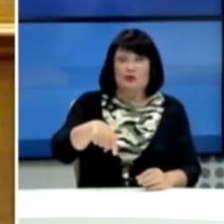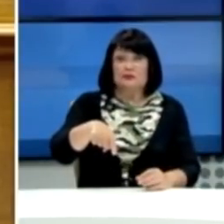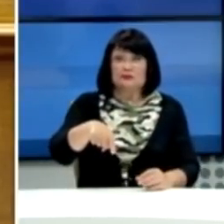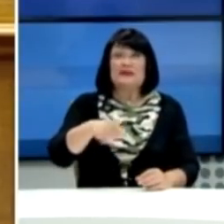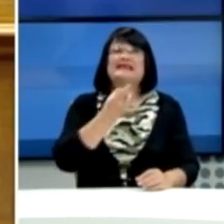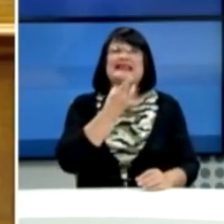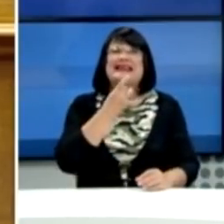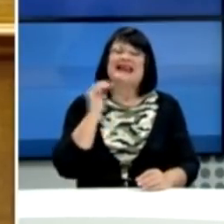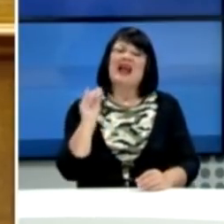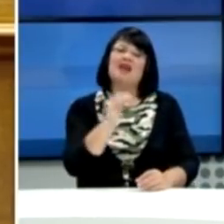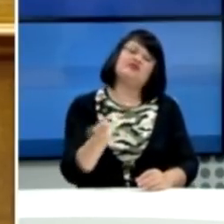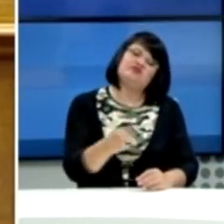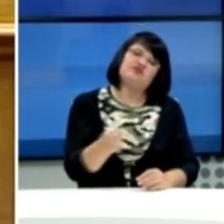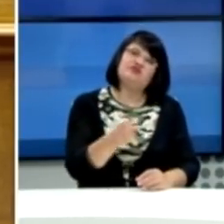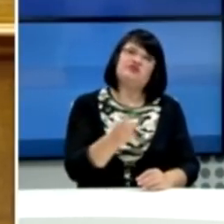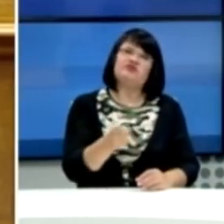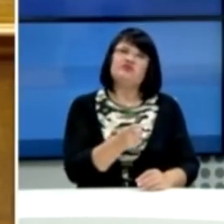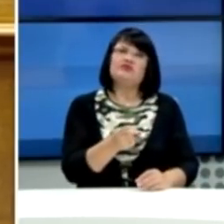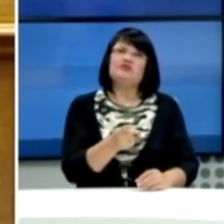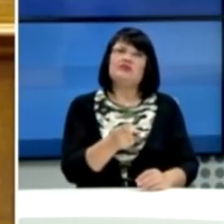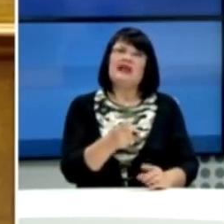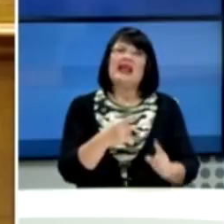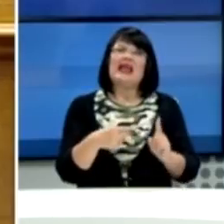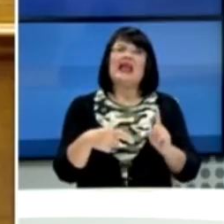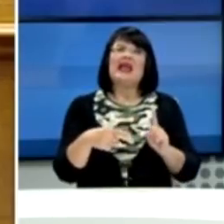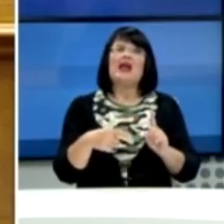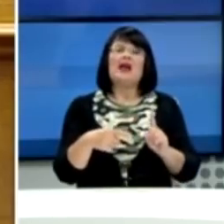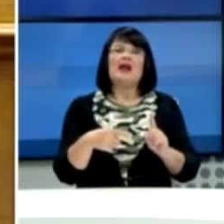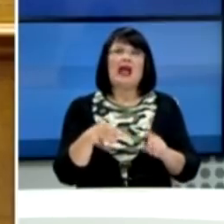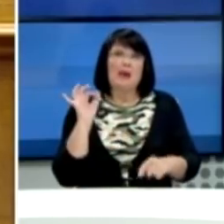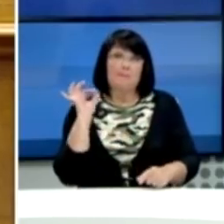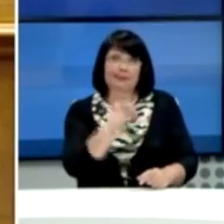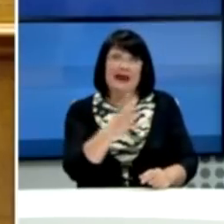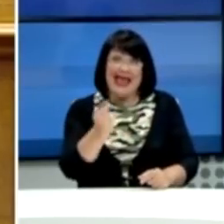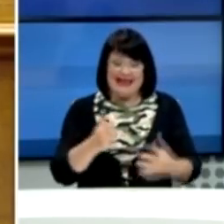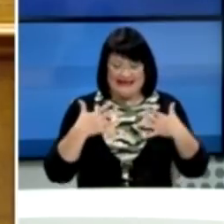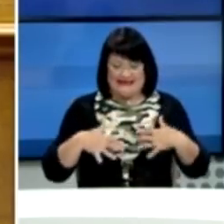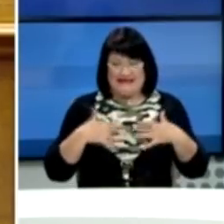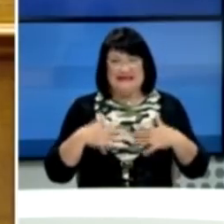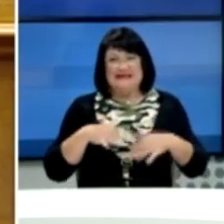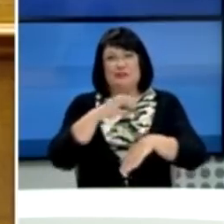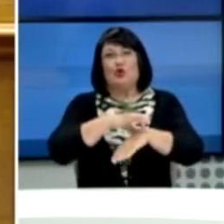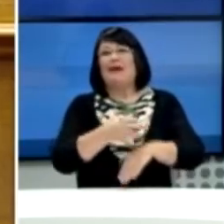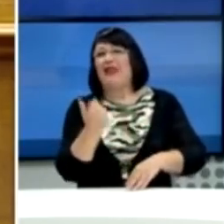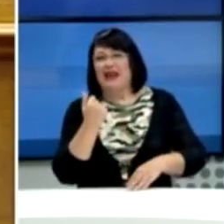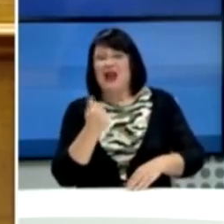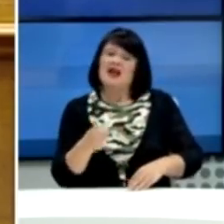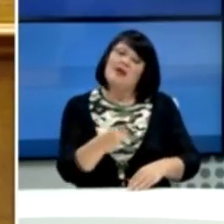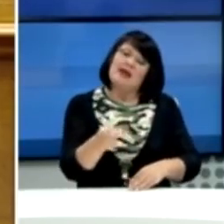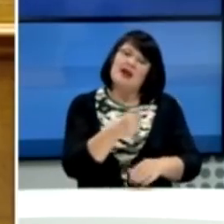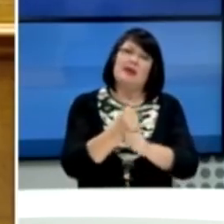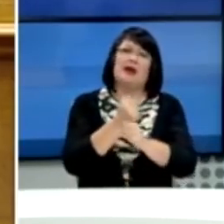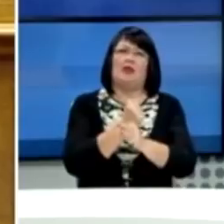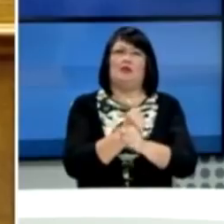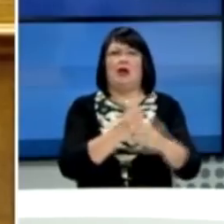να καλούν στην εργασία μέχρι και θετικά ασυμπτωματικά κρούσματα. Δεν ξέρετε ότι σε χώρους δουλειάς με ευθύνη